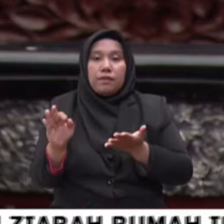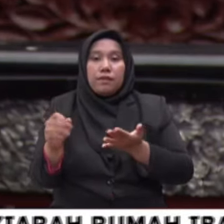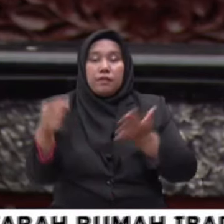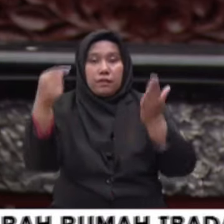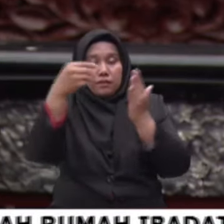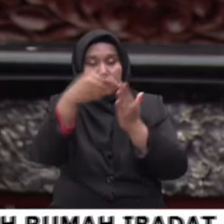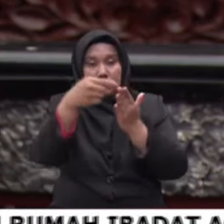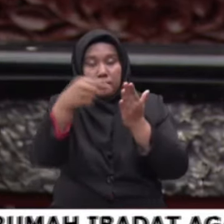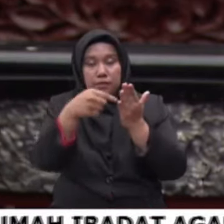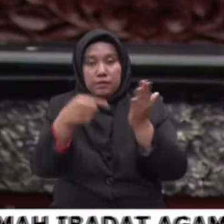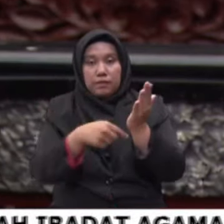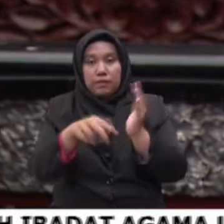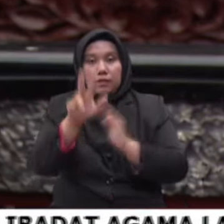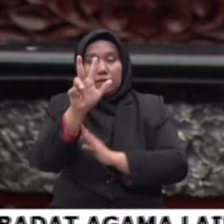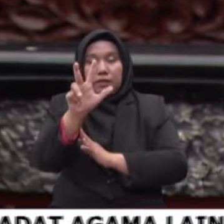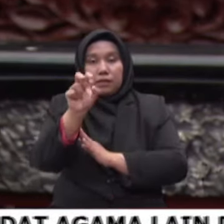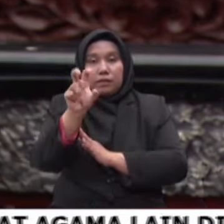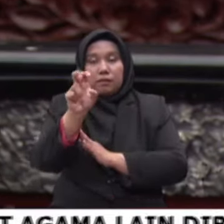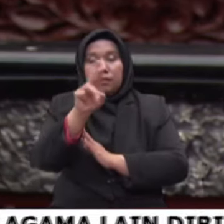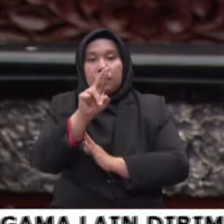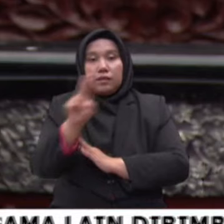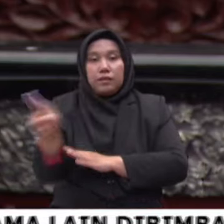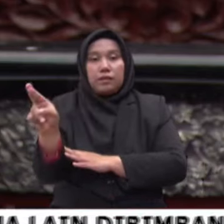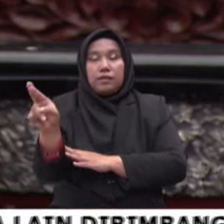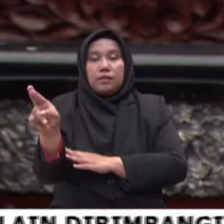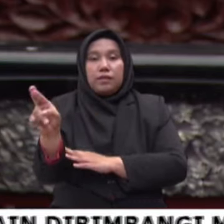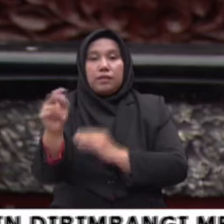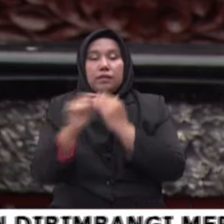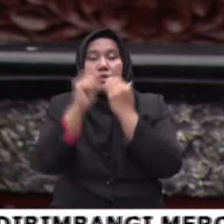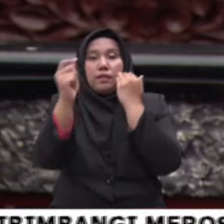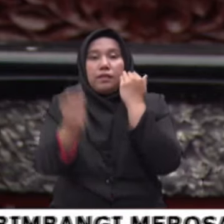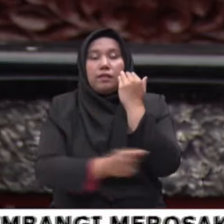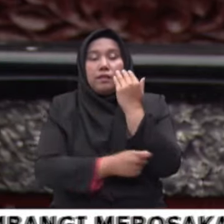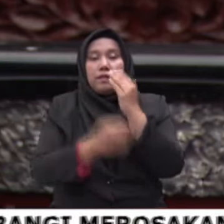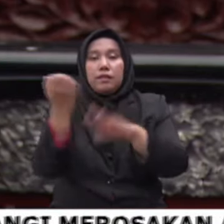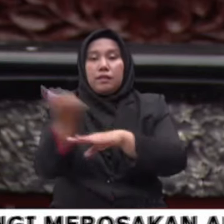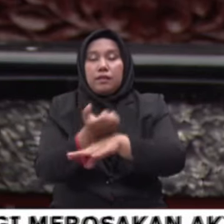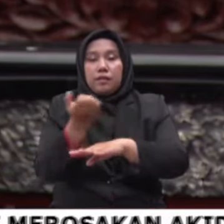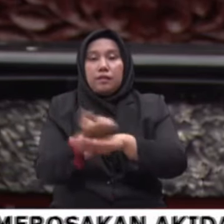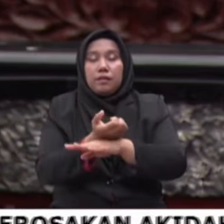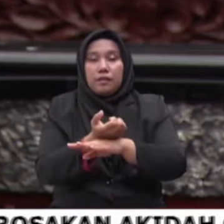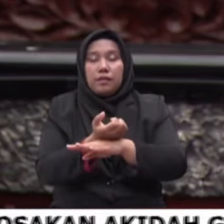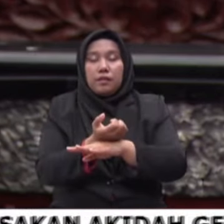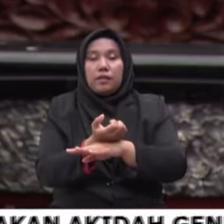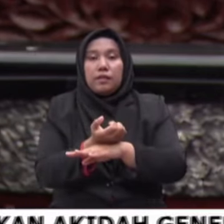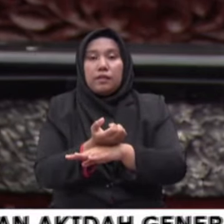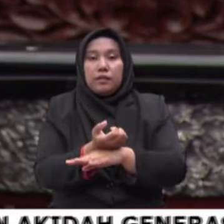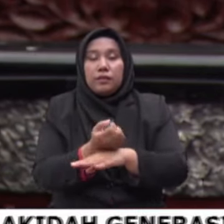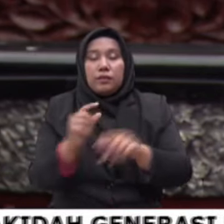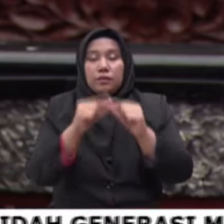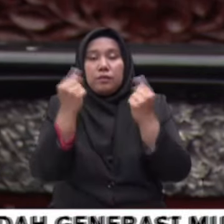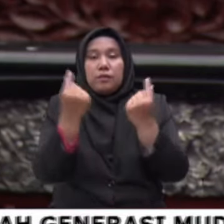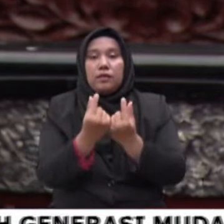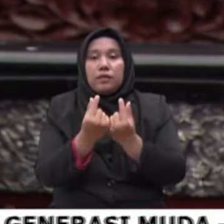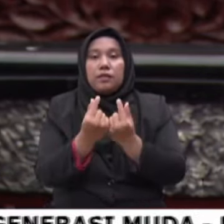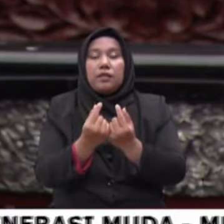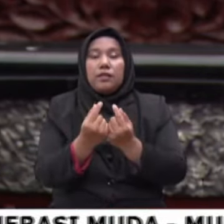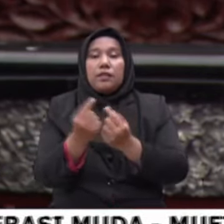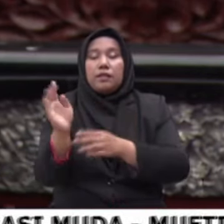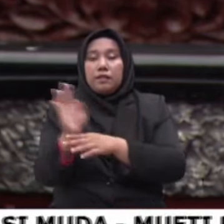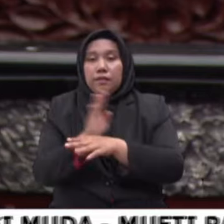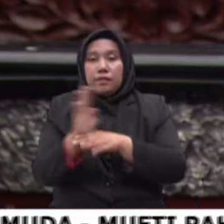Butiran 30,000 tabung ekonomi kumpulan usahawan niaga. Saya lihat